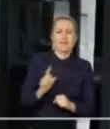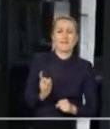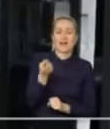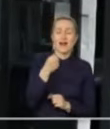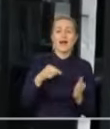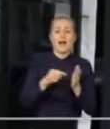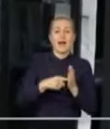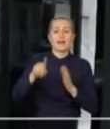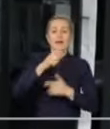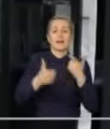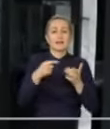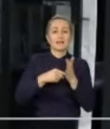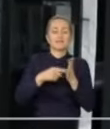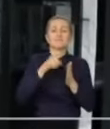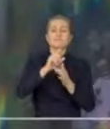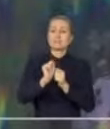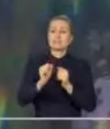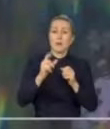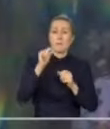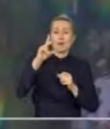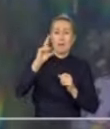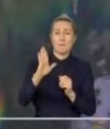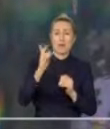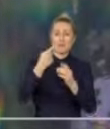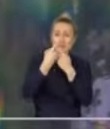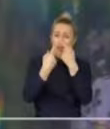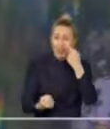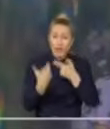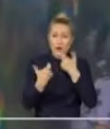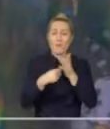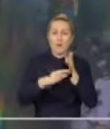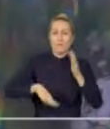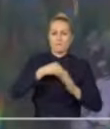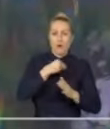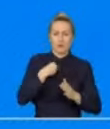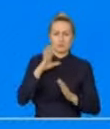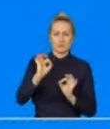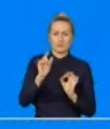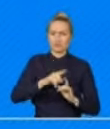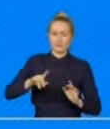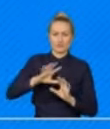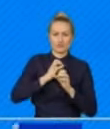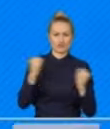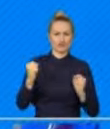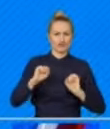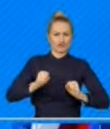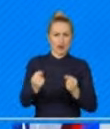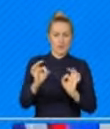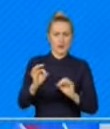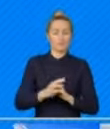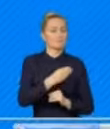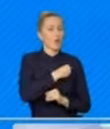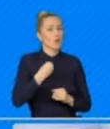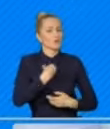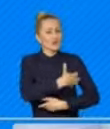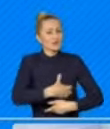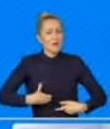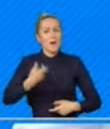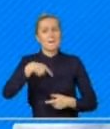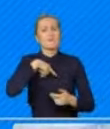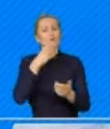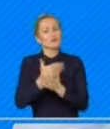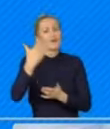relacji do PKB, Polska staje się zieloną wyspą na tym oceanie problemów. Dziś wiemy, że polska gospodarka okazała się w